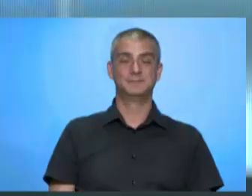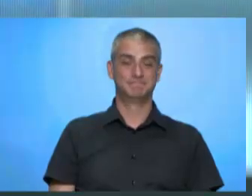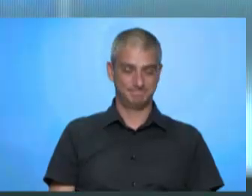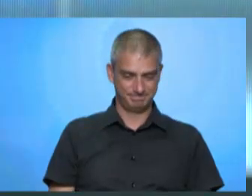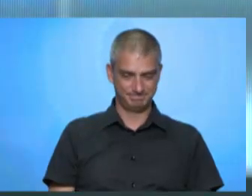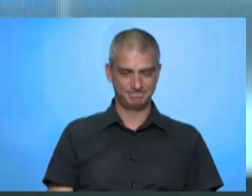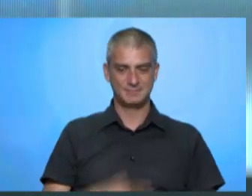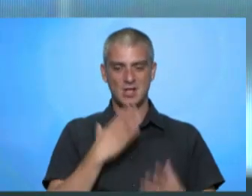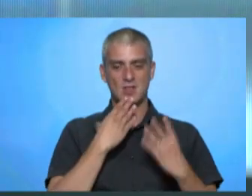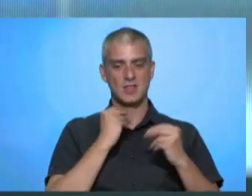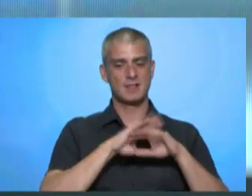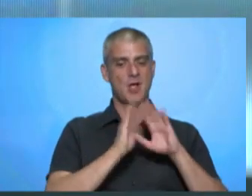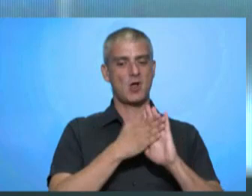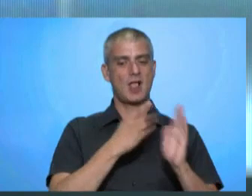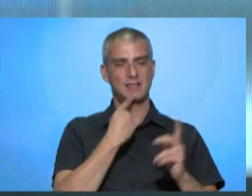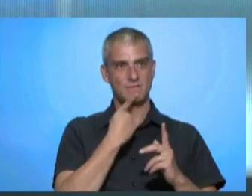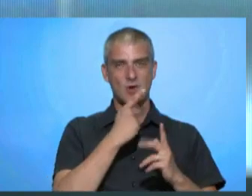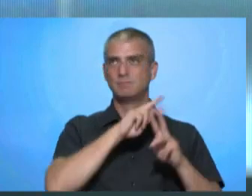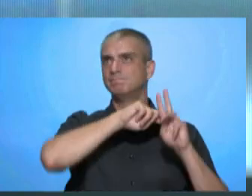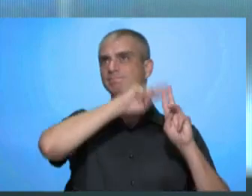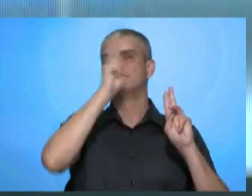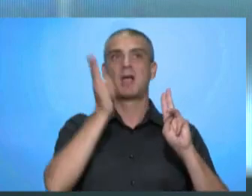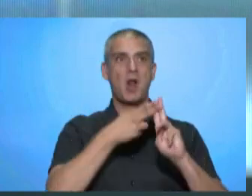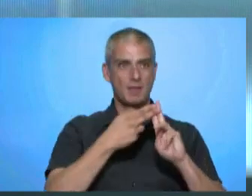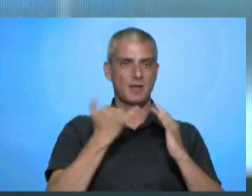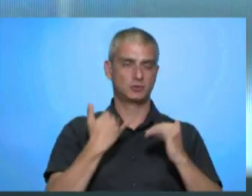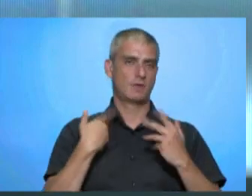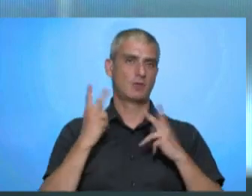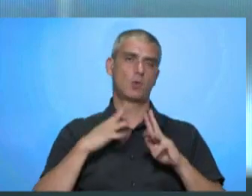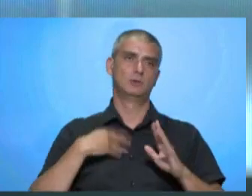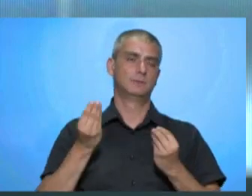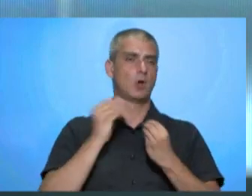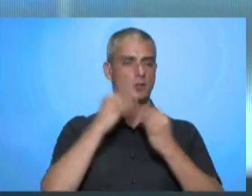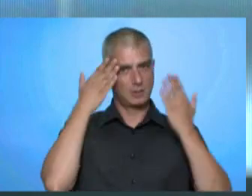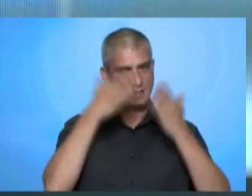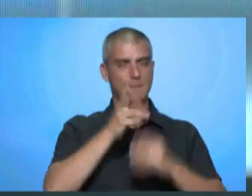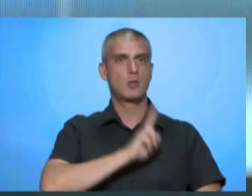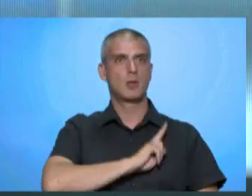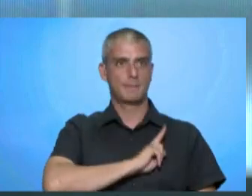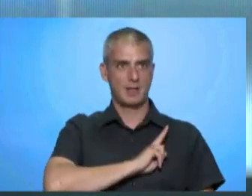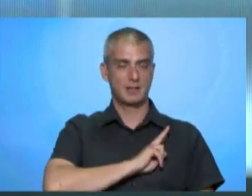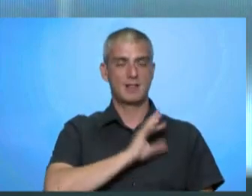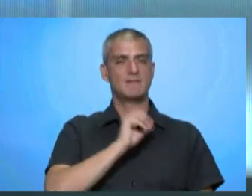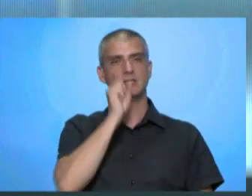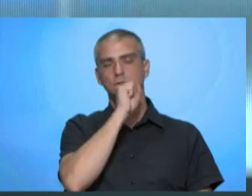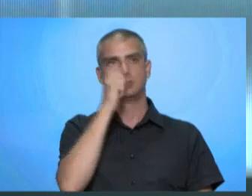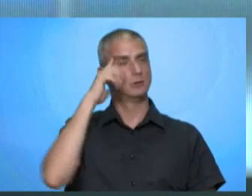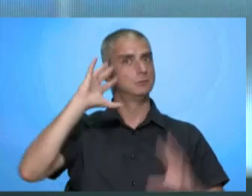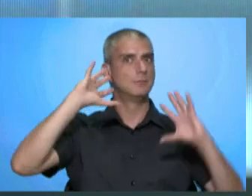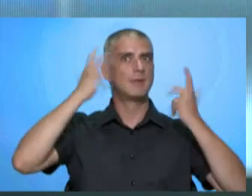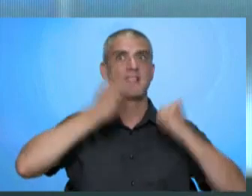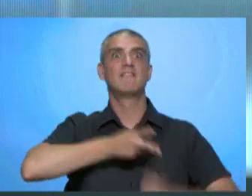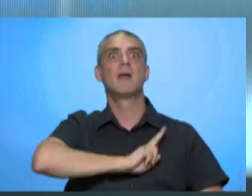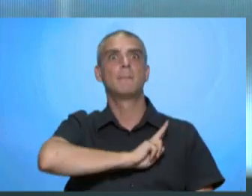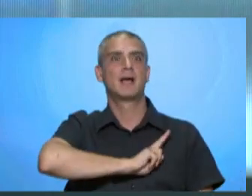תודה רבה לכם על כל הדיווחים מקצוות עולם, אבל עכשיו אנחנו רוצים עוד קצת התמקדות באנגליה ובשיר שמטריף את